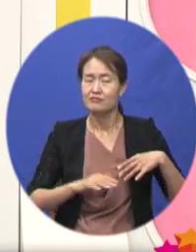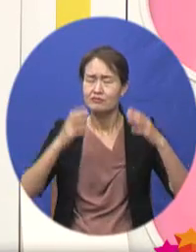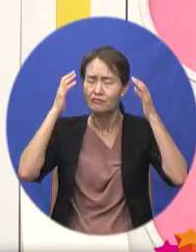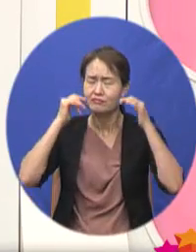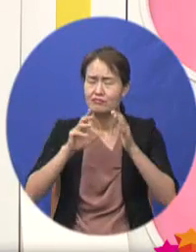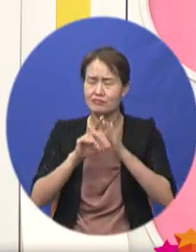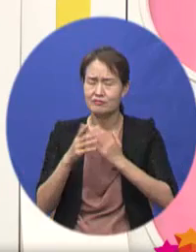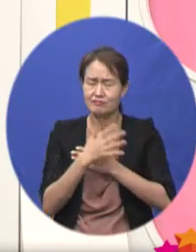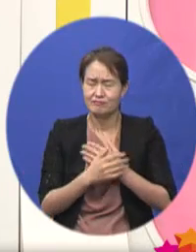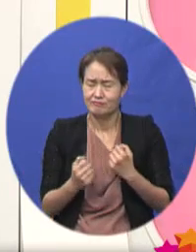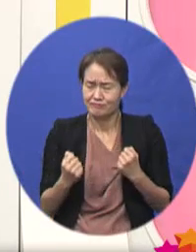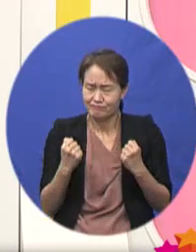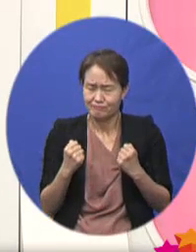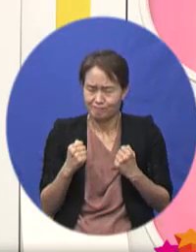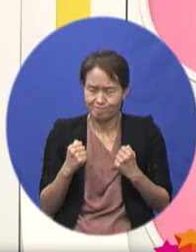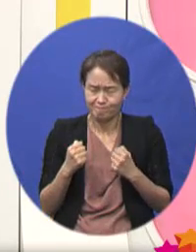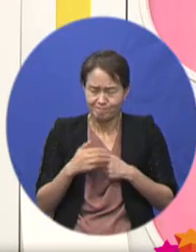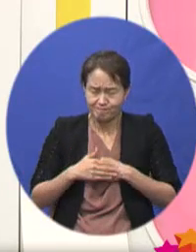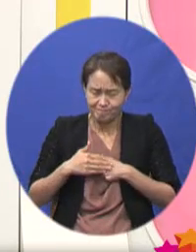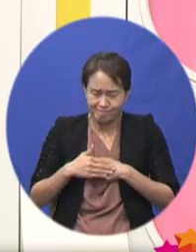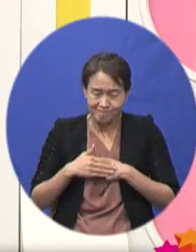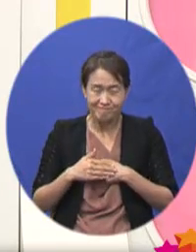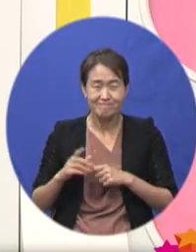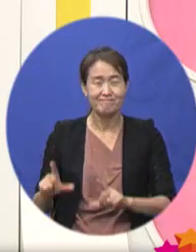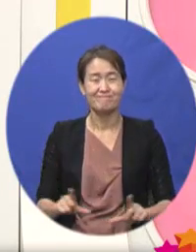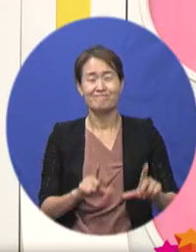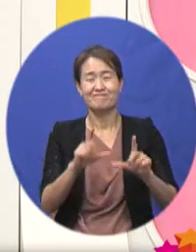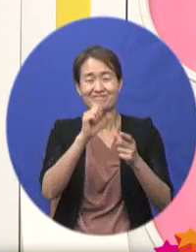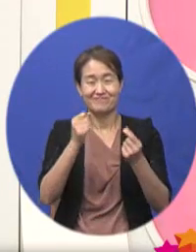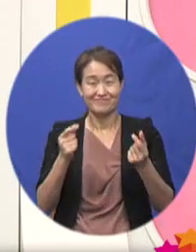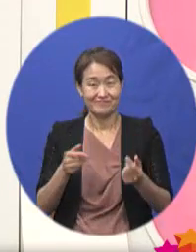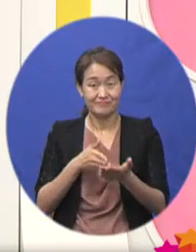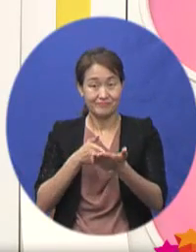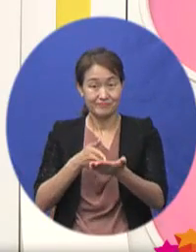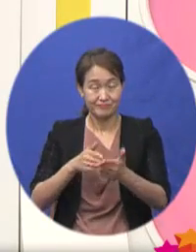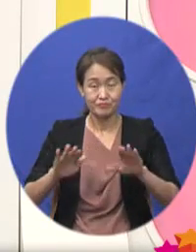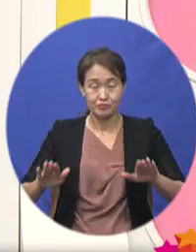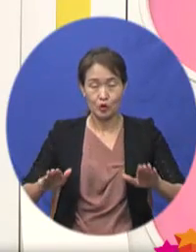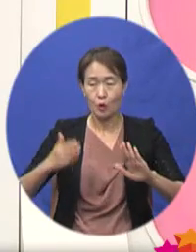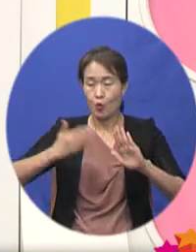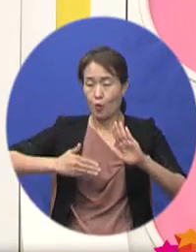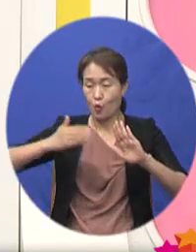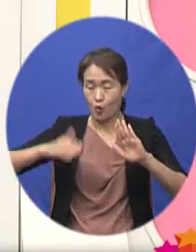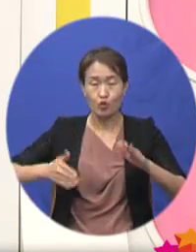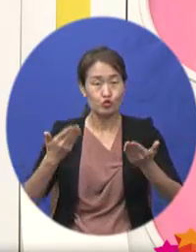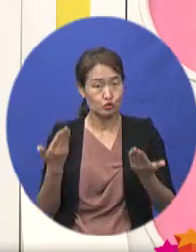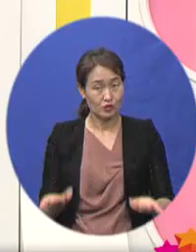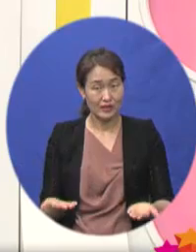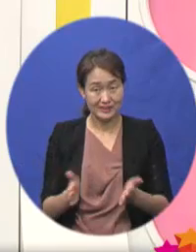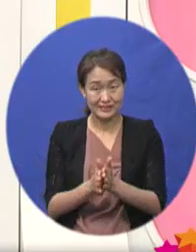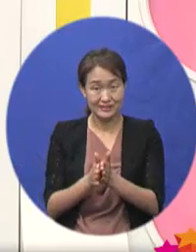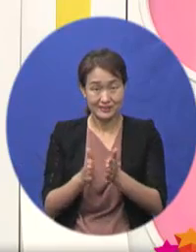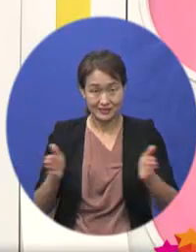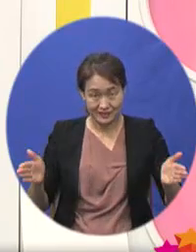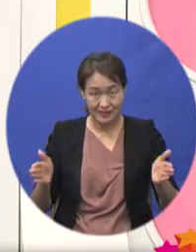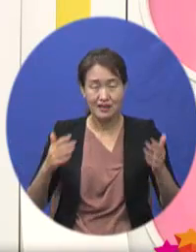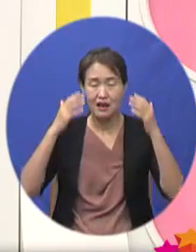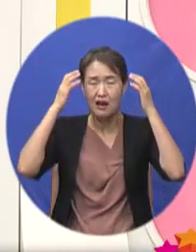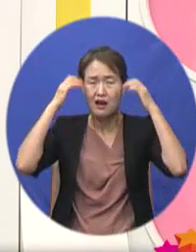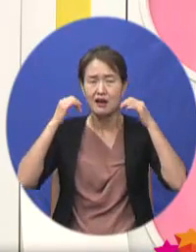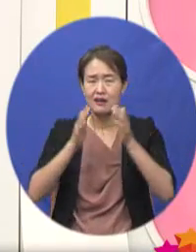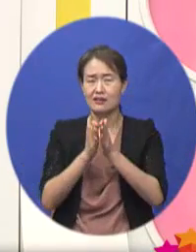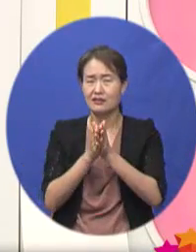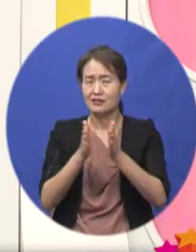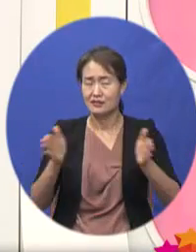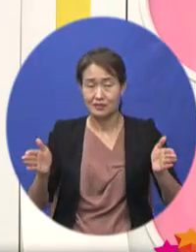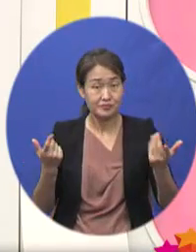건강 유지하시면서 네. 지내셨으면 좋겠습니다. 그렇죠. 네. 이제 본격적으로 이제 휴가철이면서 본격적인 이제 여름이